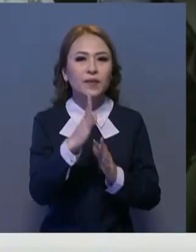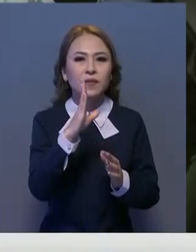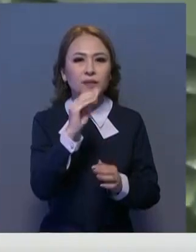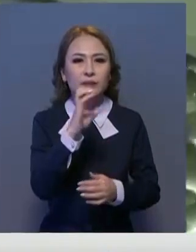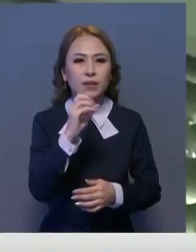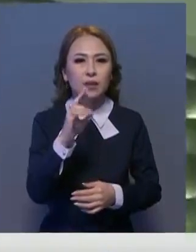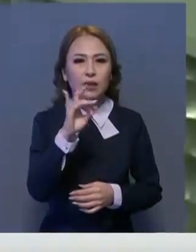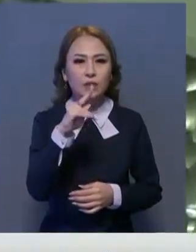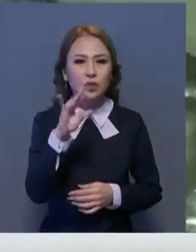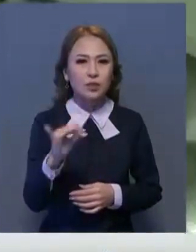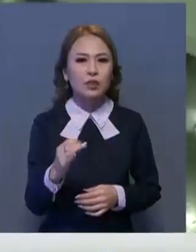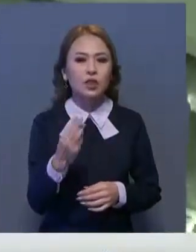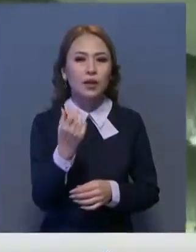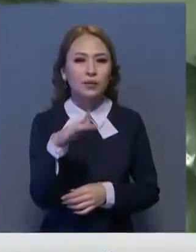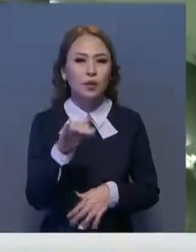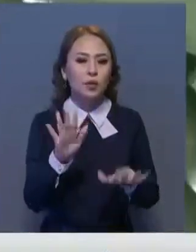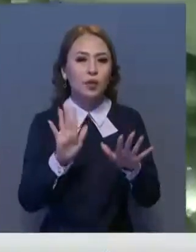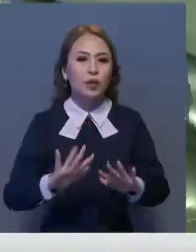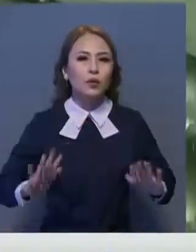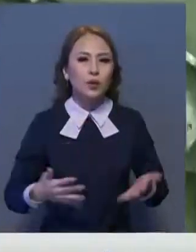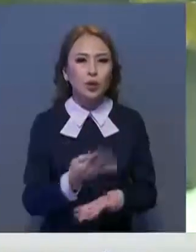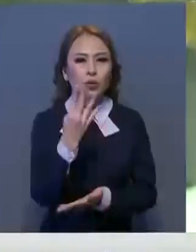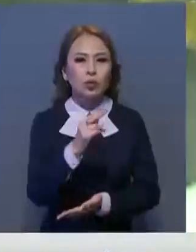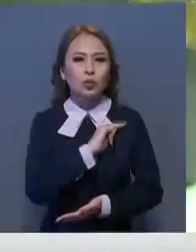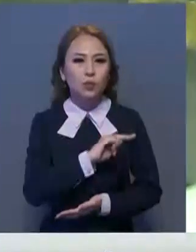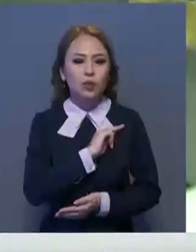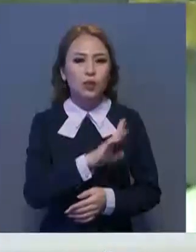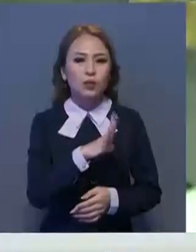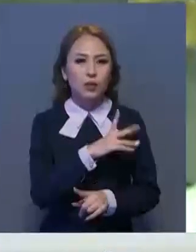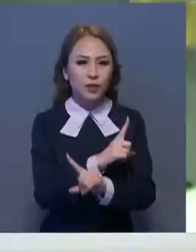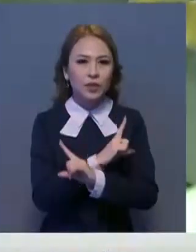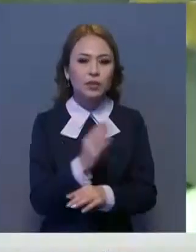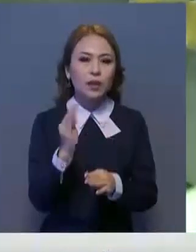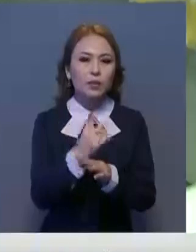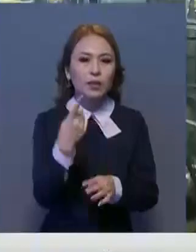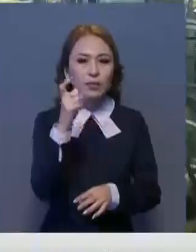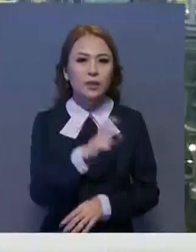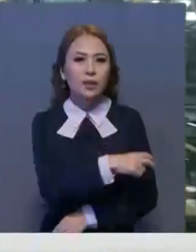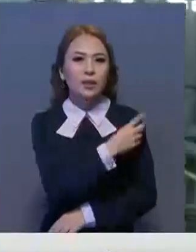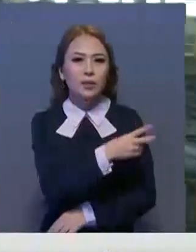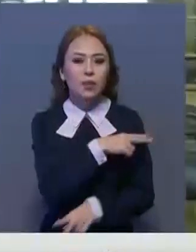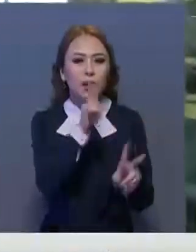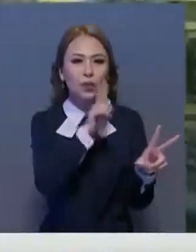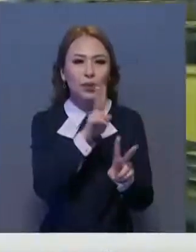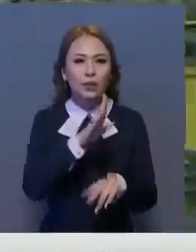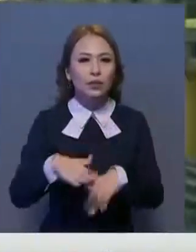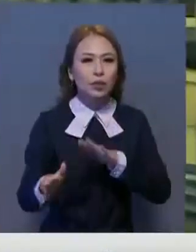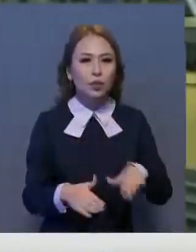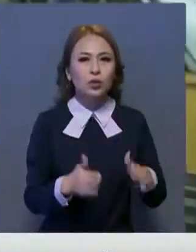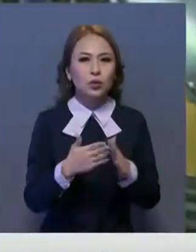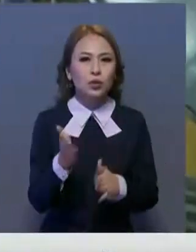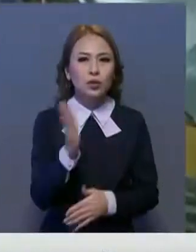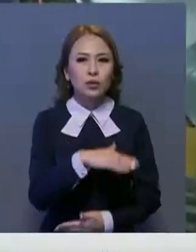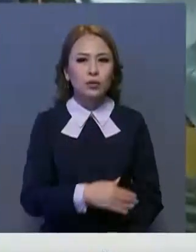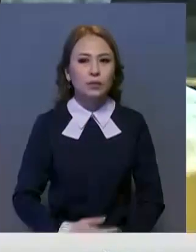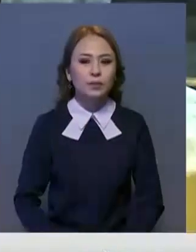ауданында Весенне Аральчинский шахтасындағы төтенше оқиғада 4 жұмысшы қаза тапты. Тағы бір азамат дәрігерлердің бақылауынан кейін